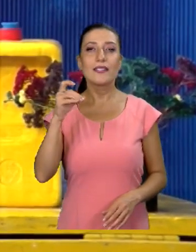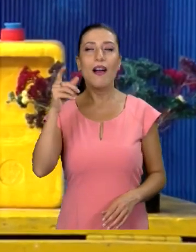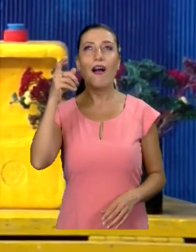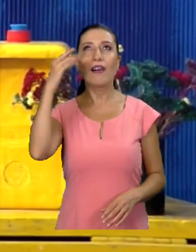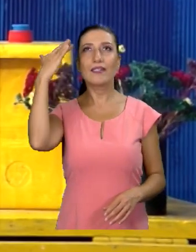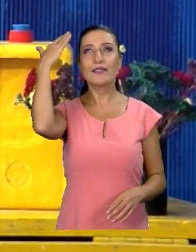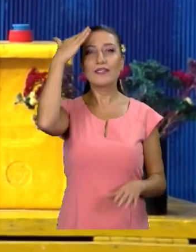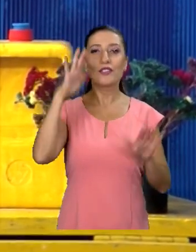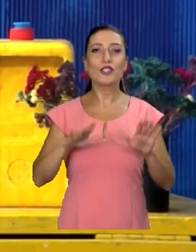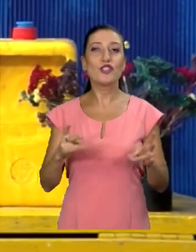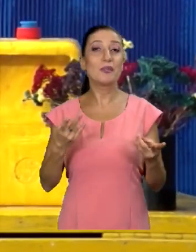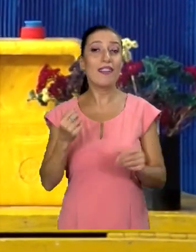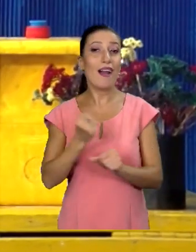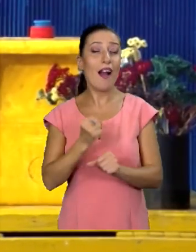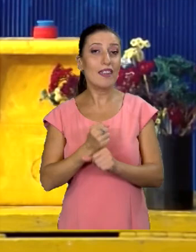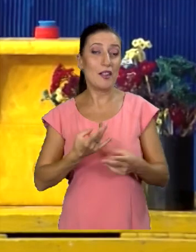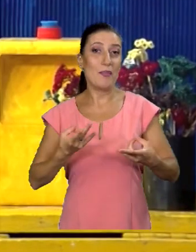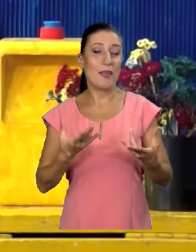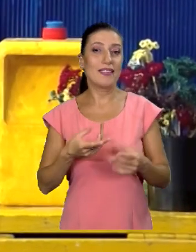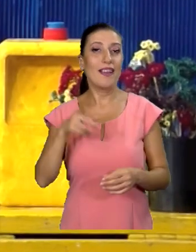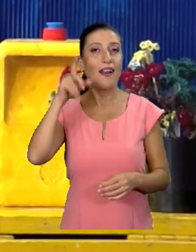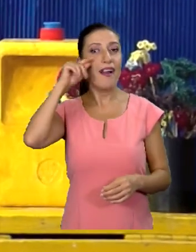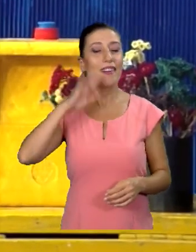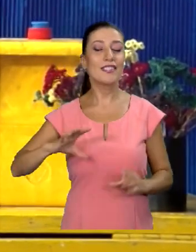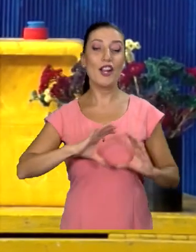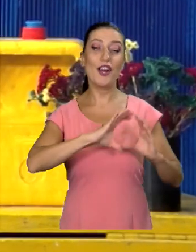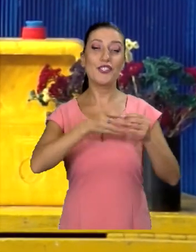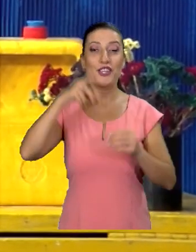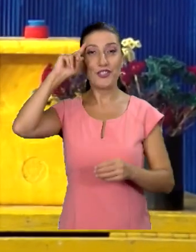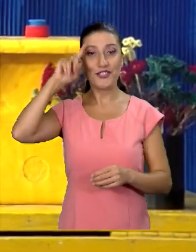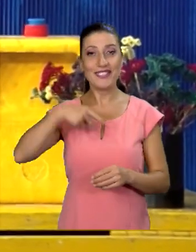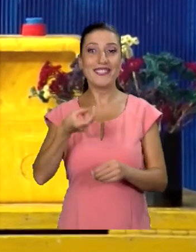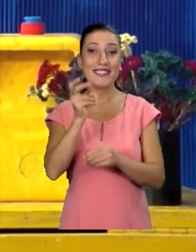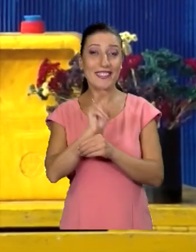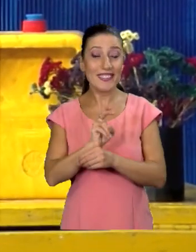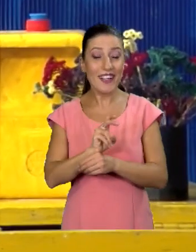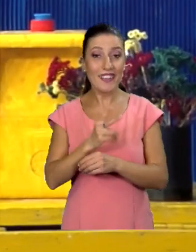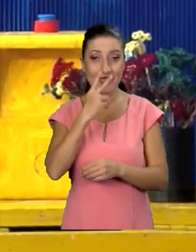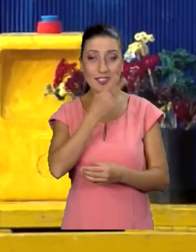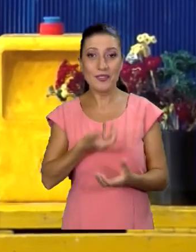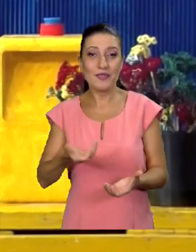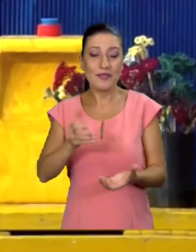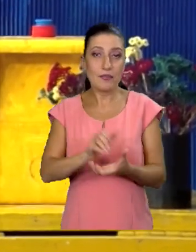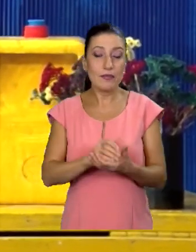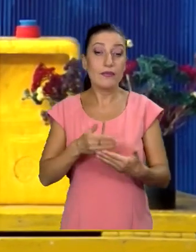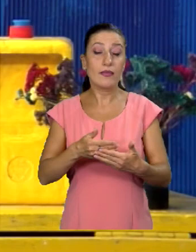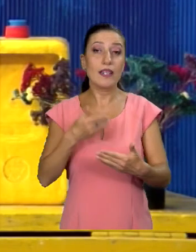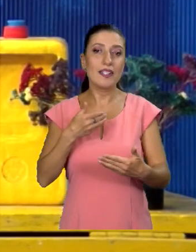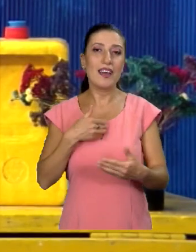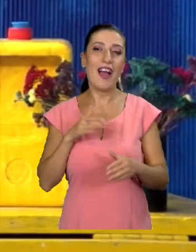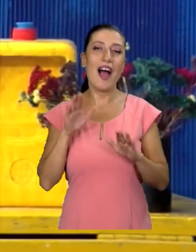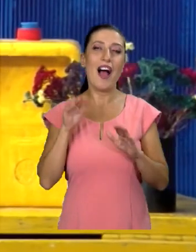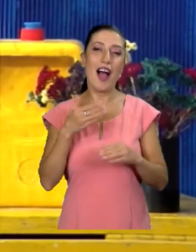իսկապես դրա համար ինչ պետք է անել, պետք է Հայաստան աշխարհը ճանաչել, գնանք հենց դա էլ անենք, իսկ դրանից առաջ ավարտենք